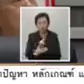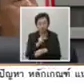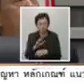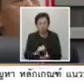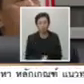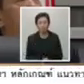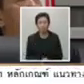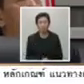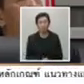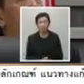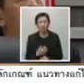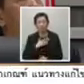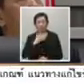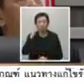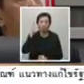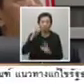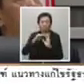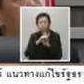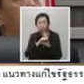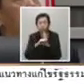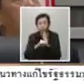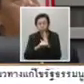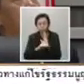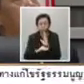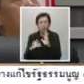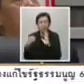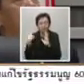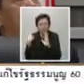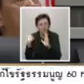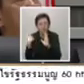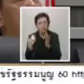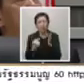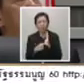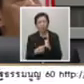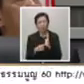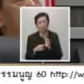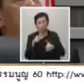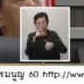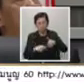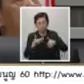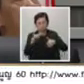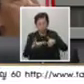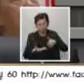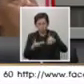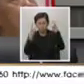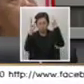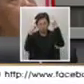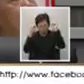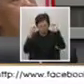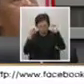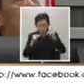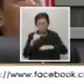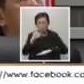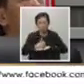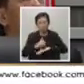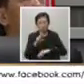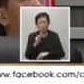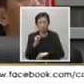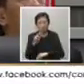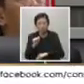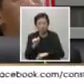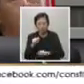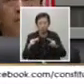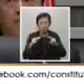จะอภิปรายหลายเรื่องด้วยกันนะครับไม่ว่าจะเรื่องคุณสมบัติของบุคคลที่จะเป็นนายกรัฐมนตรีรัฐมนตรีเนี่ยมันไม่